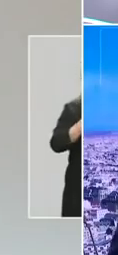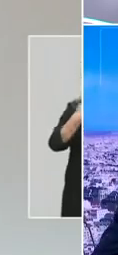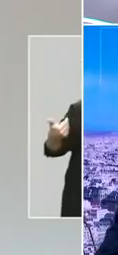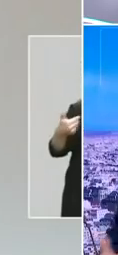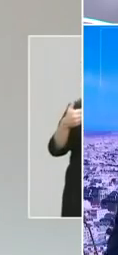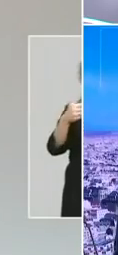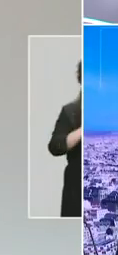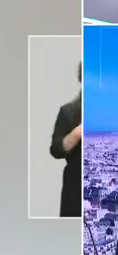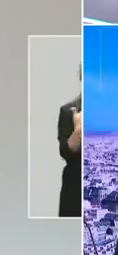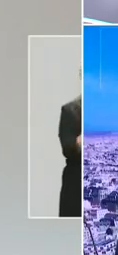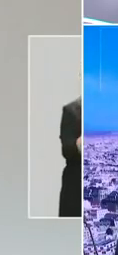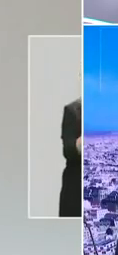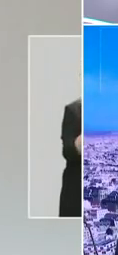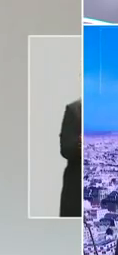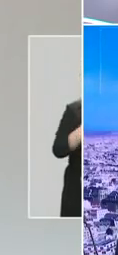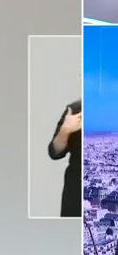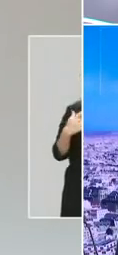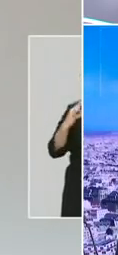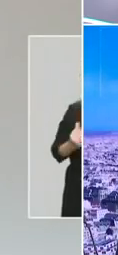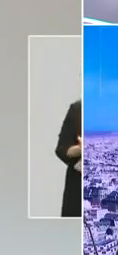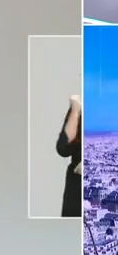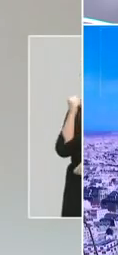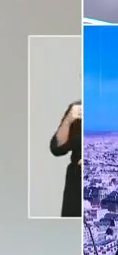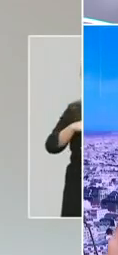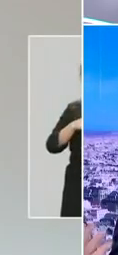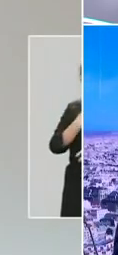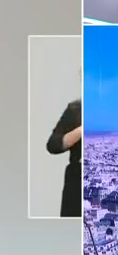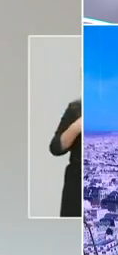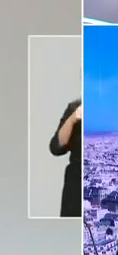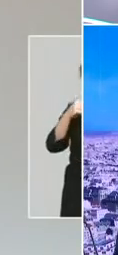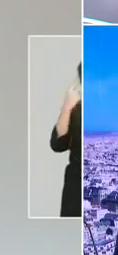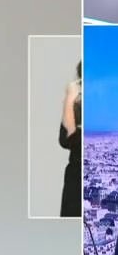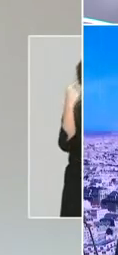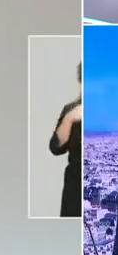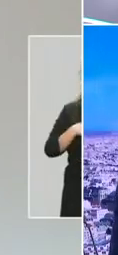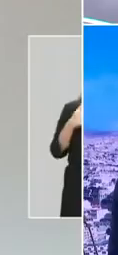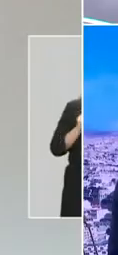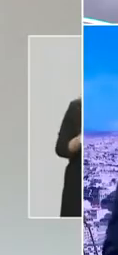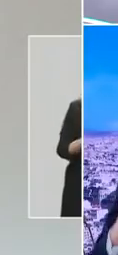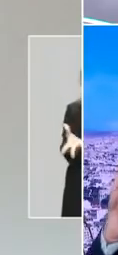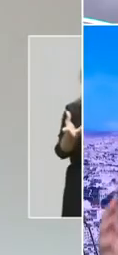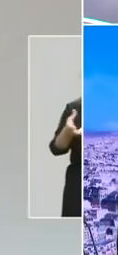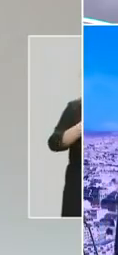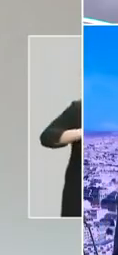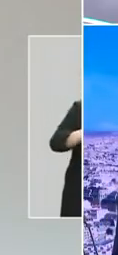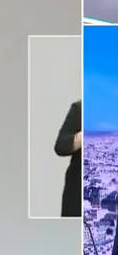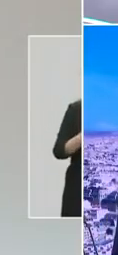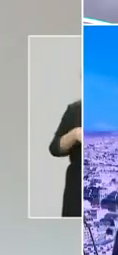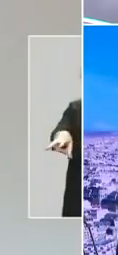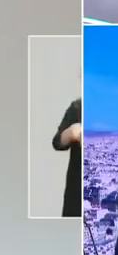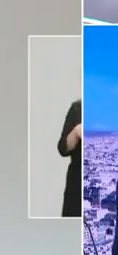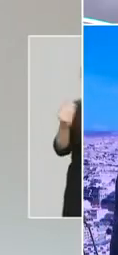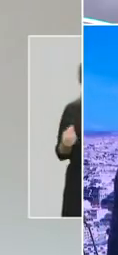dose, aussi, ça sera l'occasion d'avoir ce maillage. Donc, aller repartir sur des vaccinodromes. Enfin, le Stade de France, c'était une espèce d'usine à